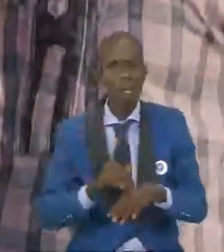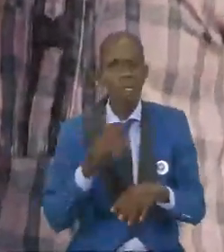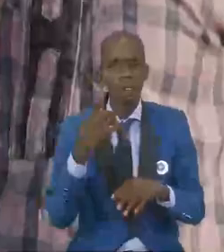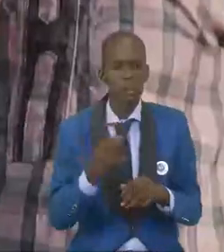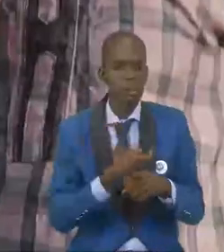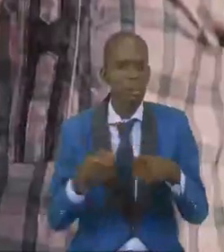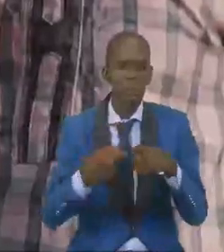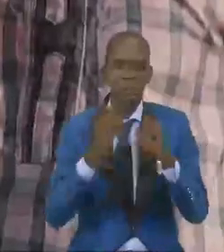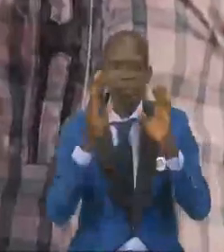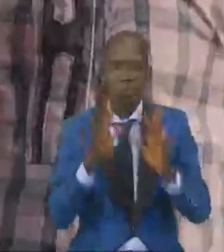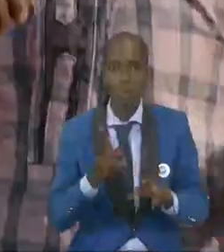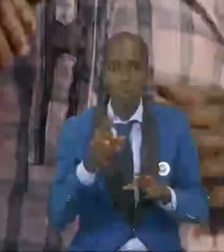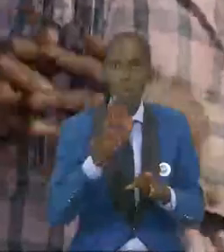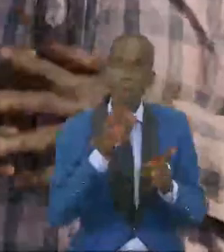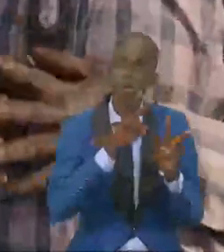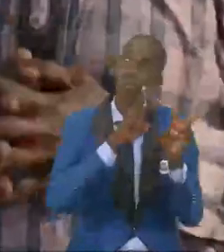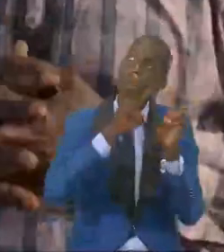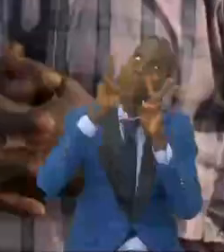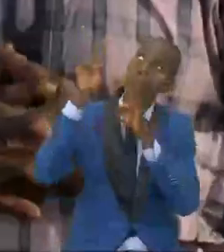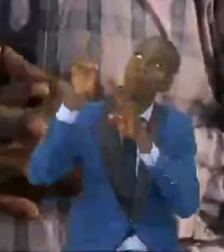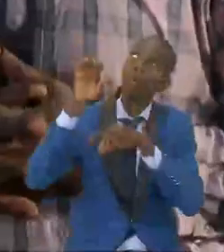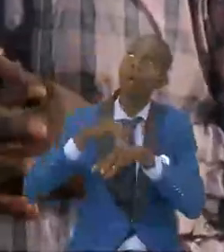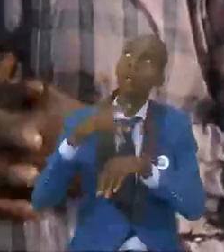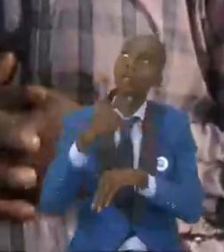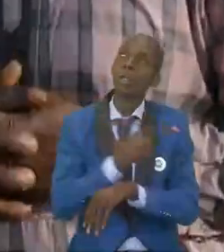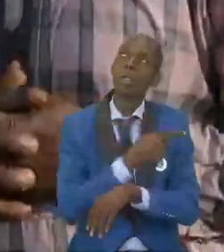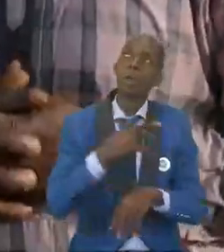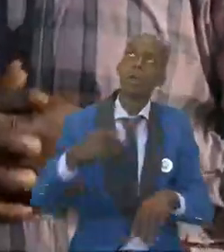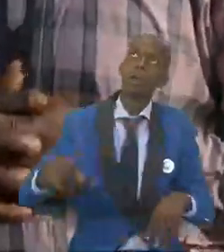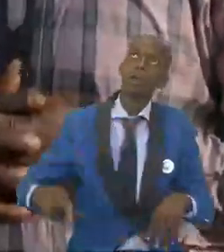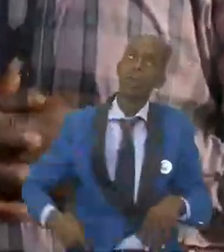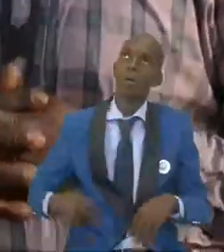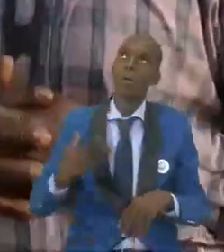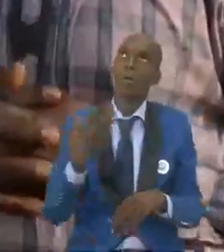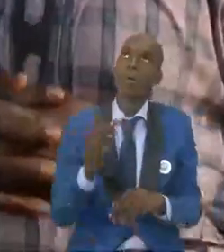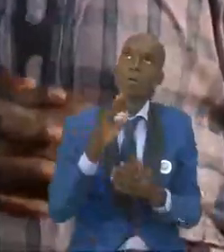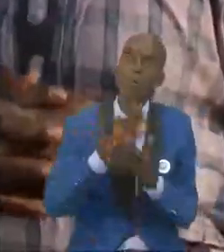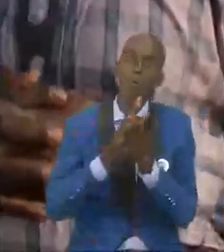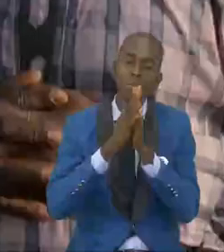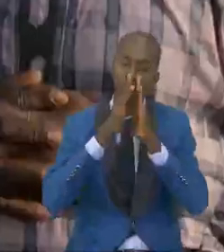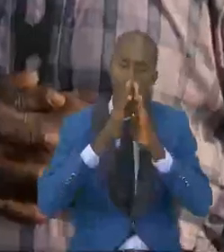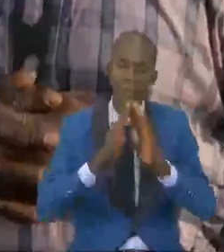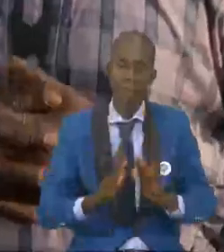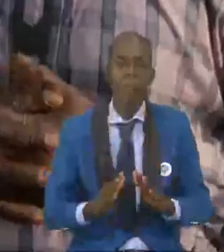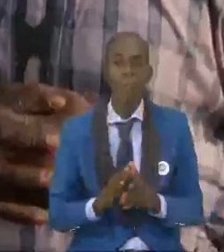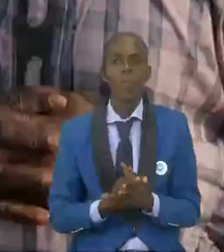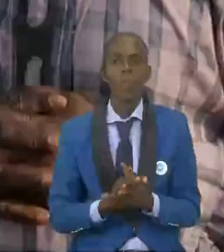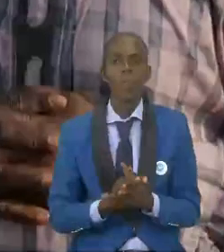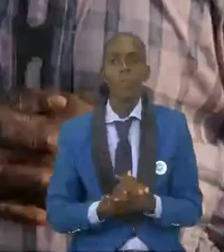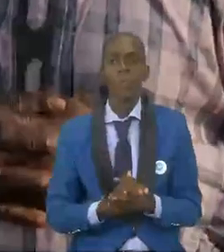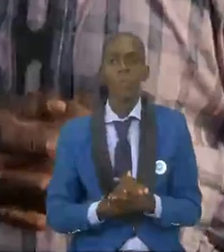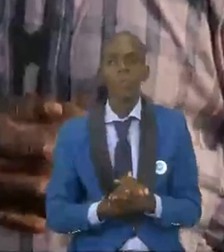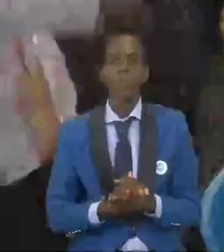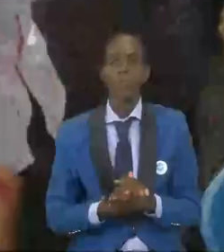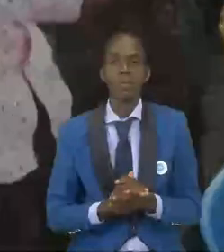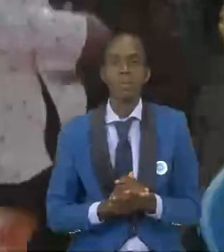Créateur tu ne regardes pas les persécuteurs tu regardes le prince